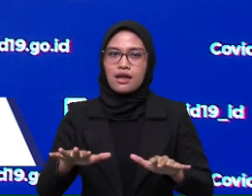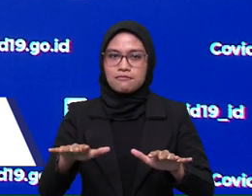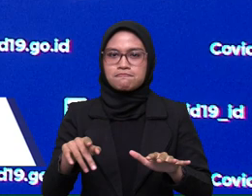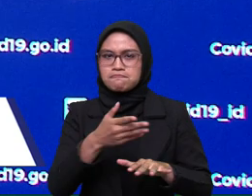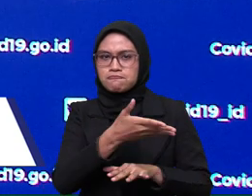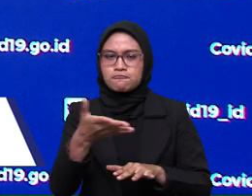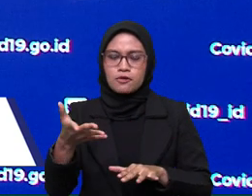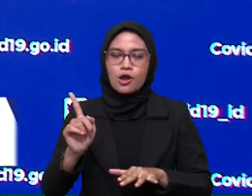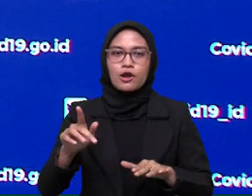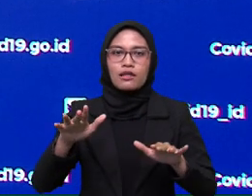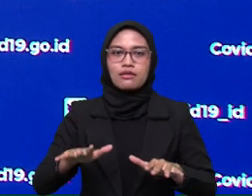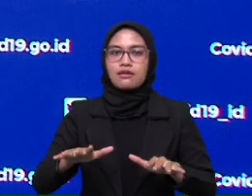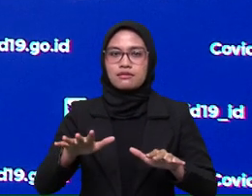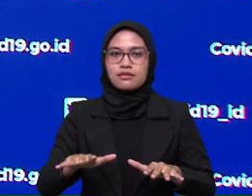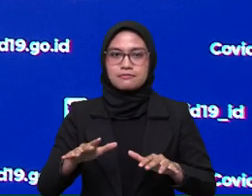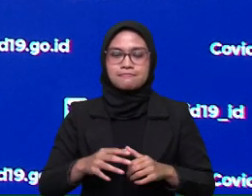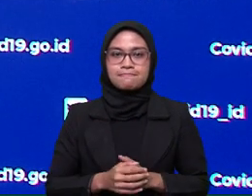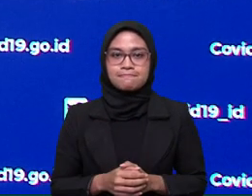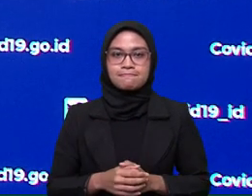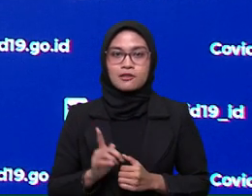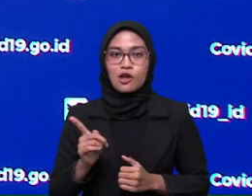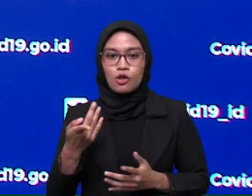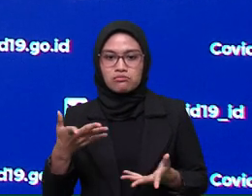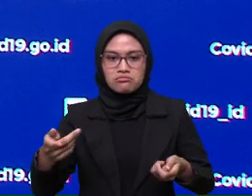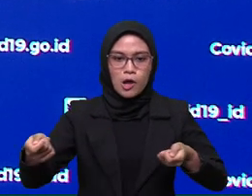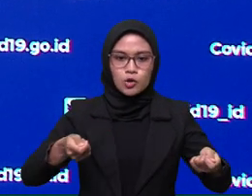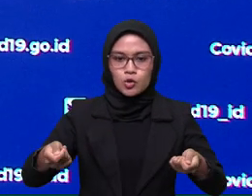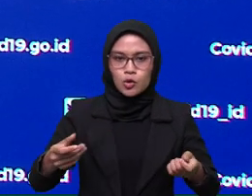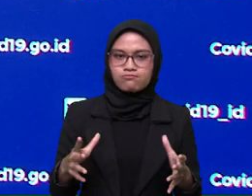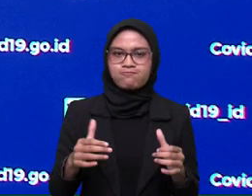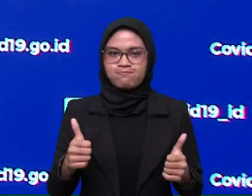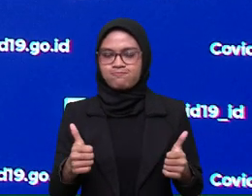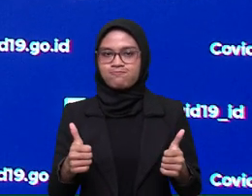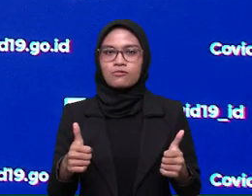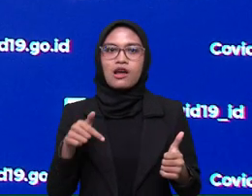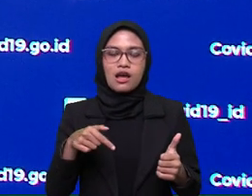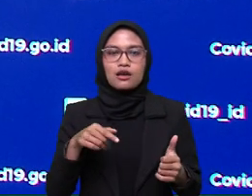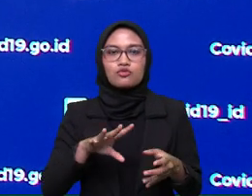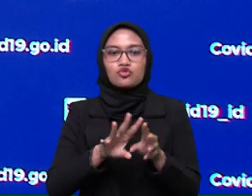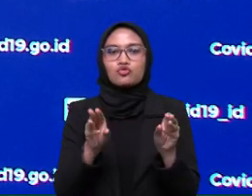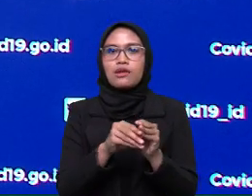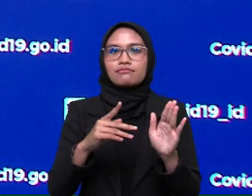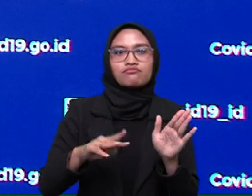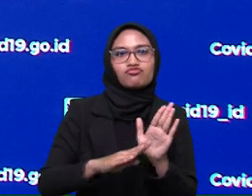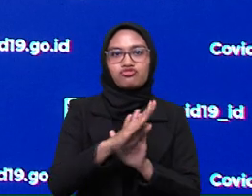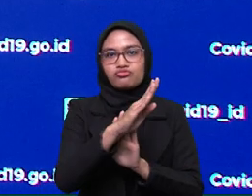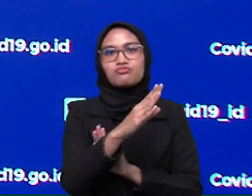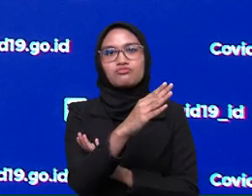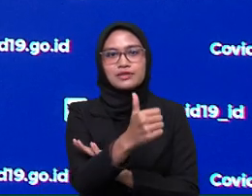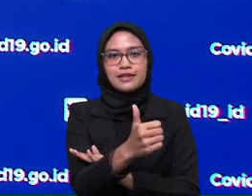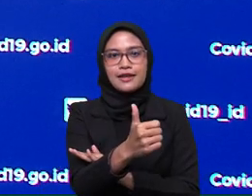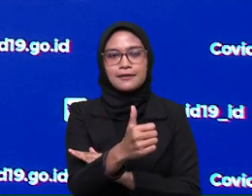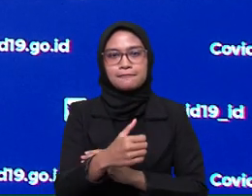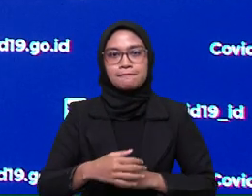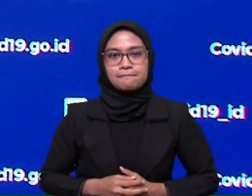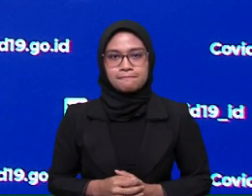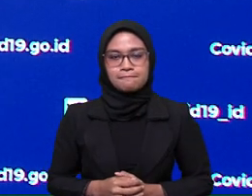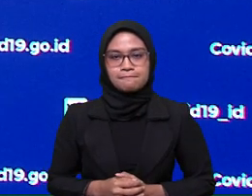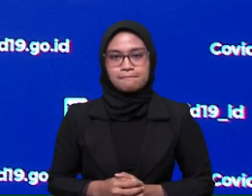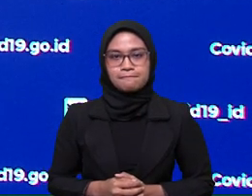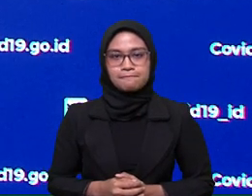bersama karena apabila tidak dimitigasi dengan baik kasus dapat terus mengalami kenaikan kemudian